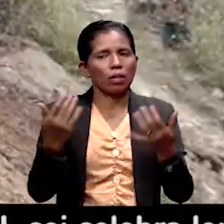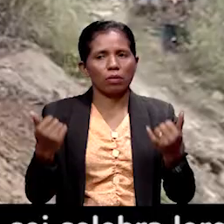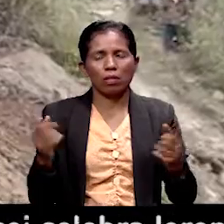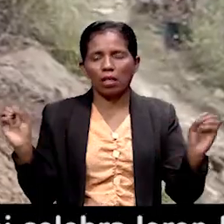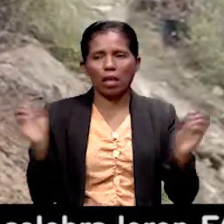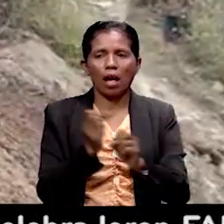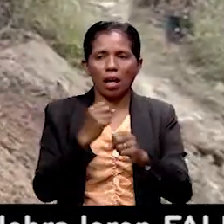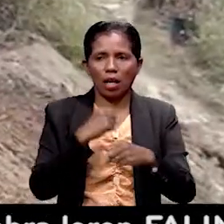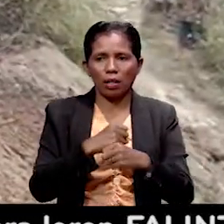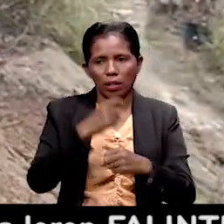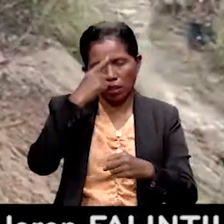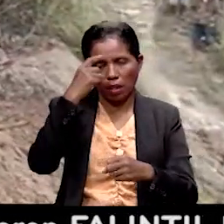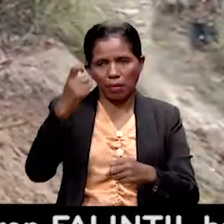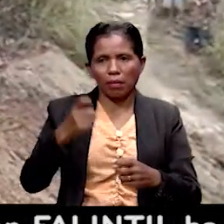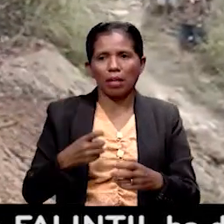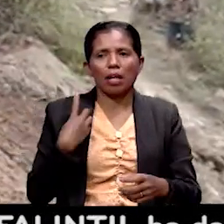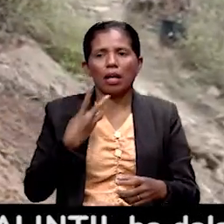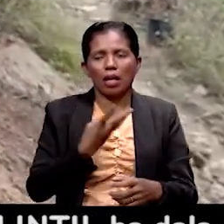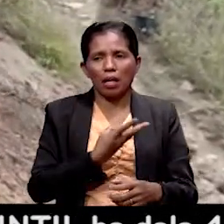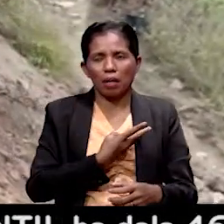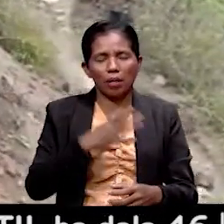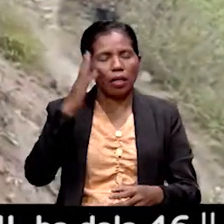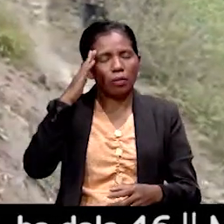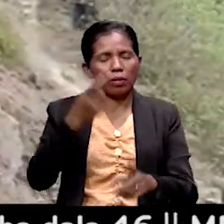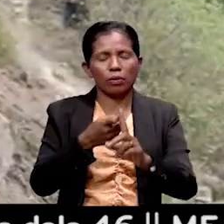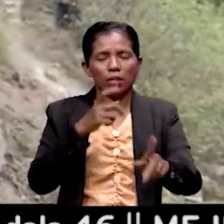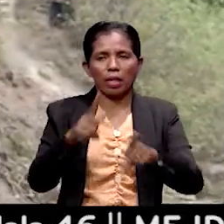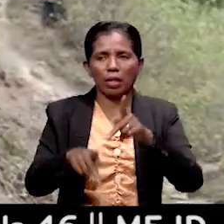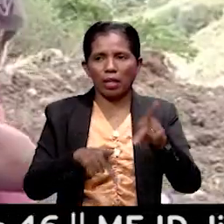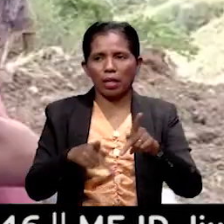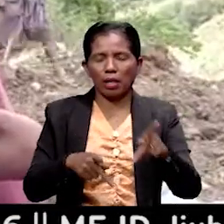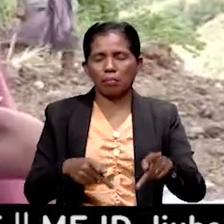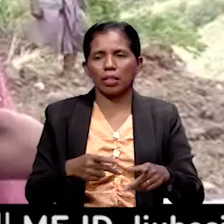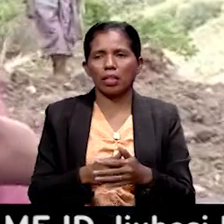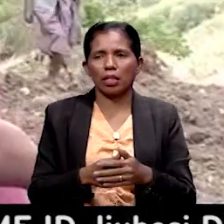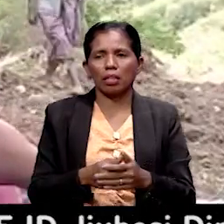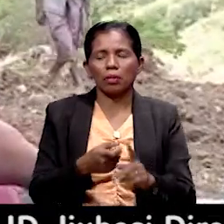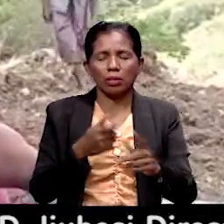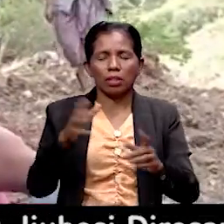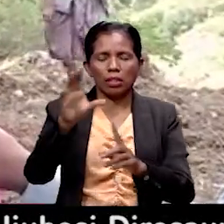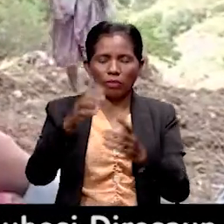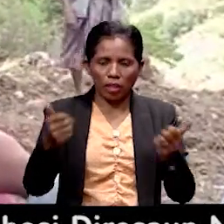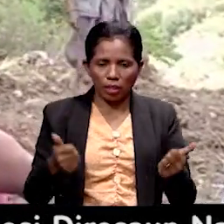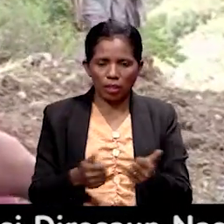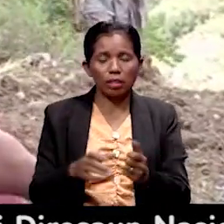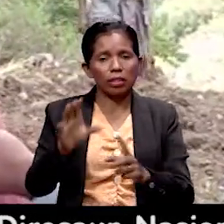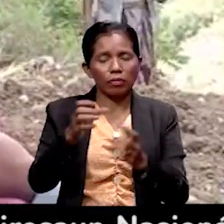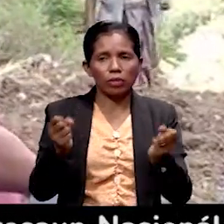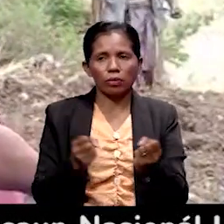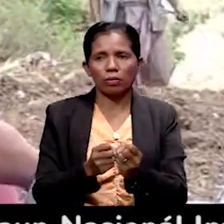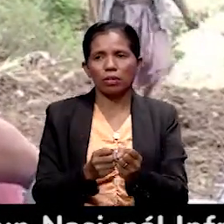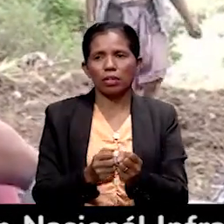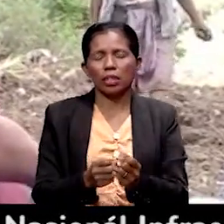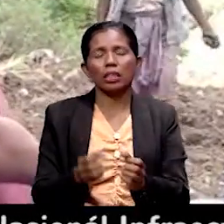realisa. Tampai dan emaka, kami anuin husi amin ya, kumunia disira, no kami sevi, aldaya rasi, no amin sep syukur yang kata kakak.